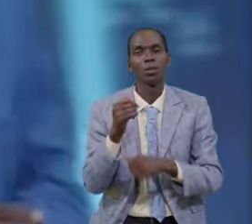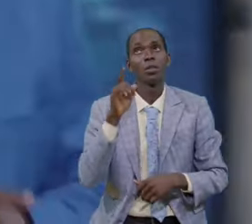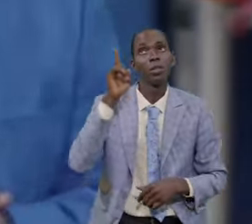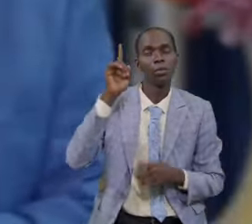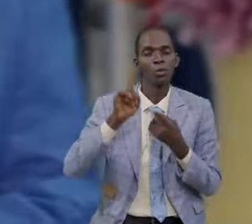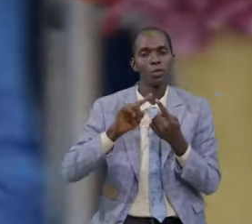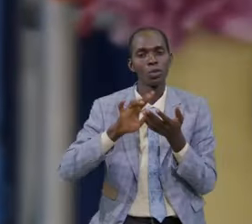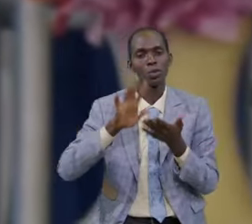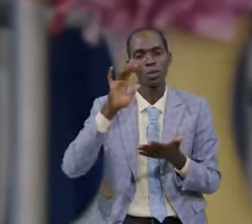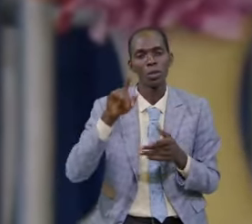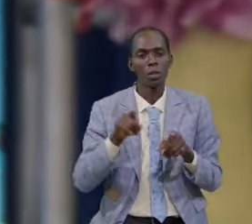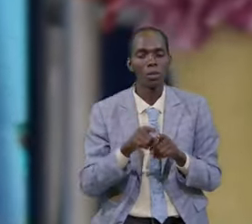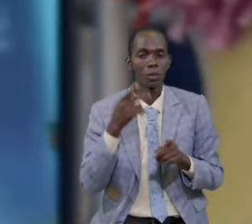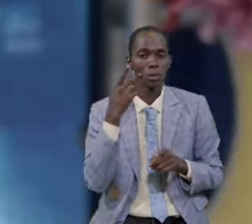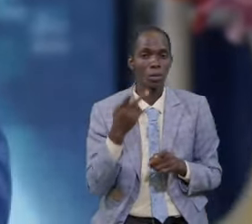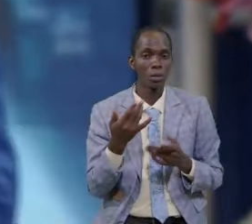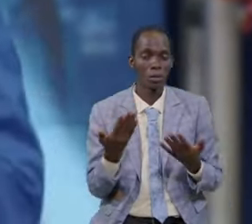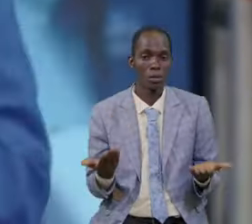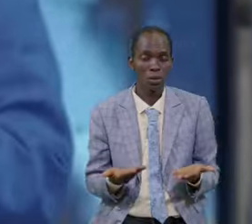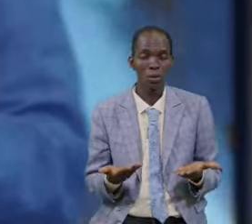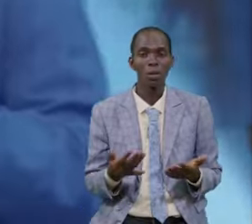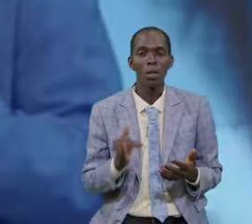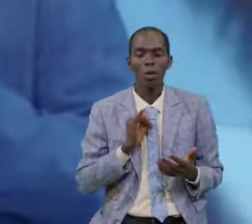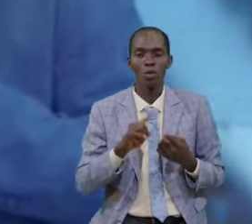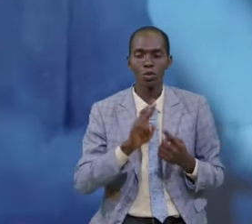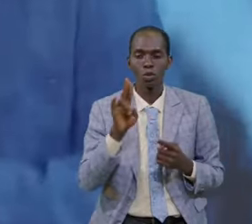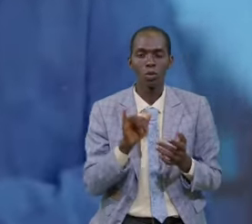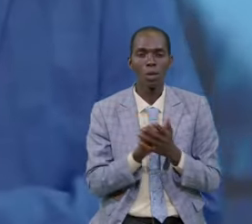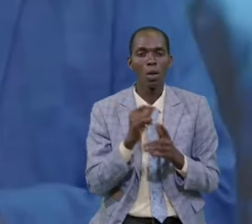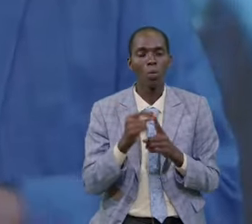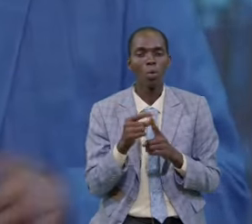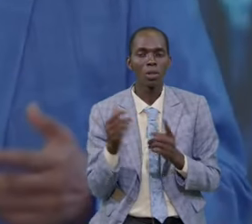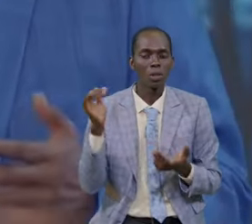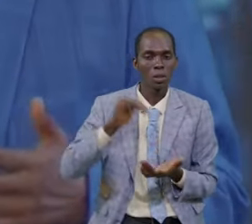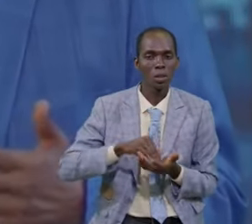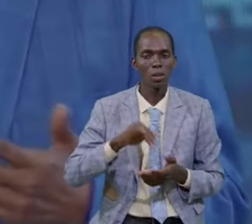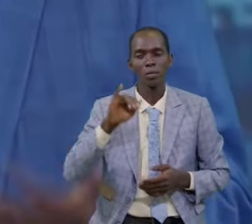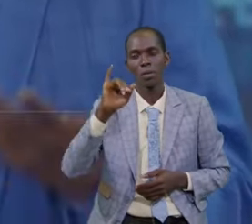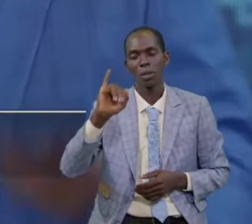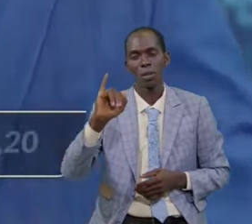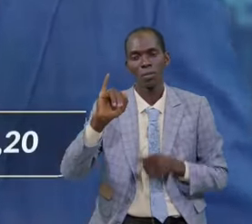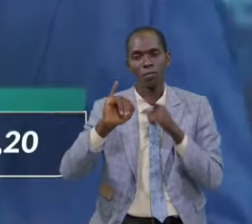gloire. Comme nous voyons ceci. Je vais utiliser ces mots encore, ces lettres encore.